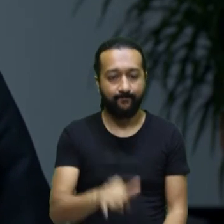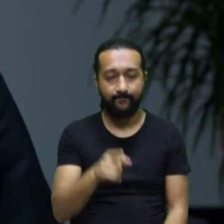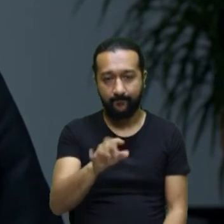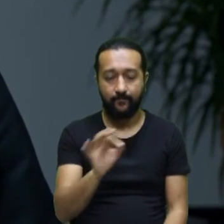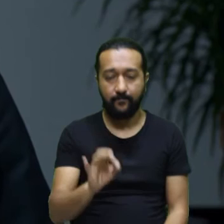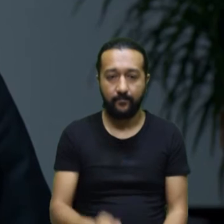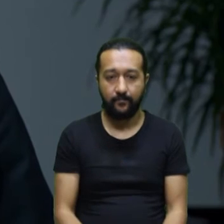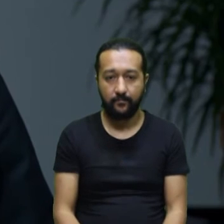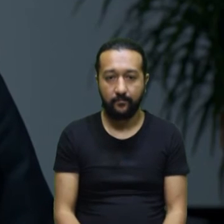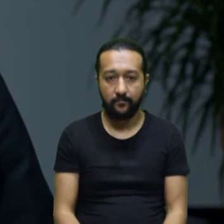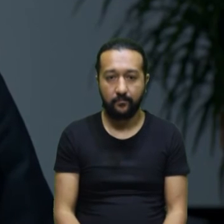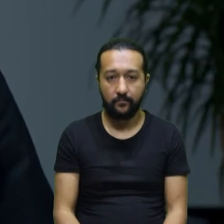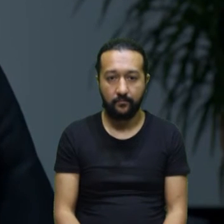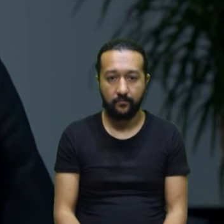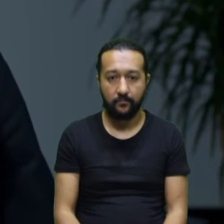Haklısınız.